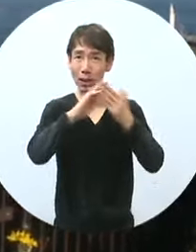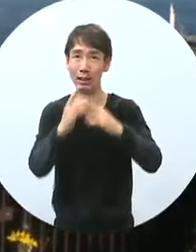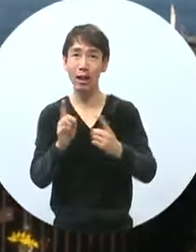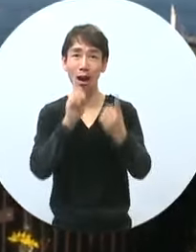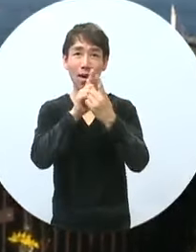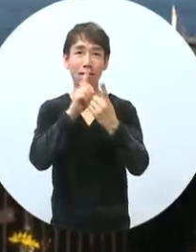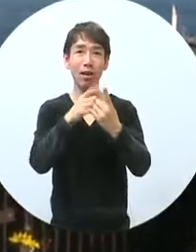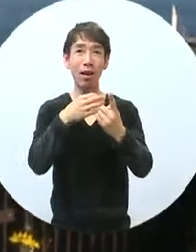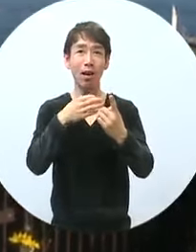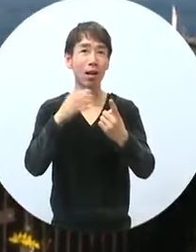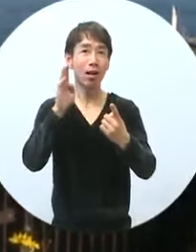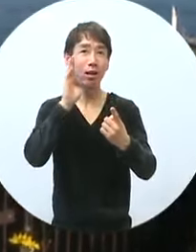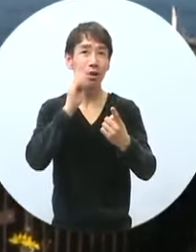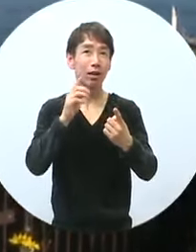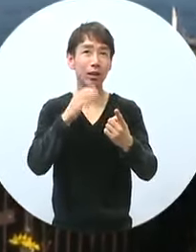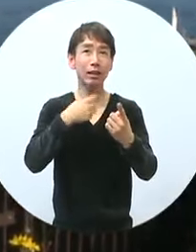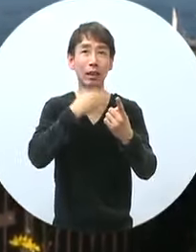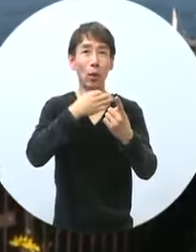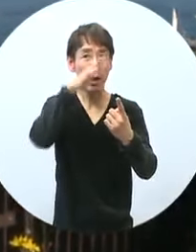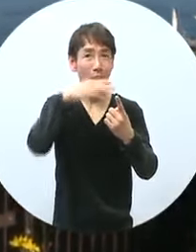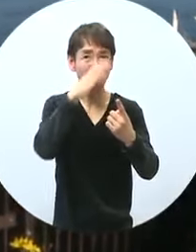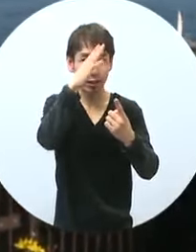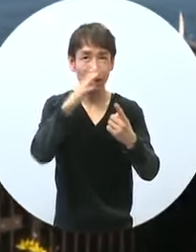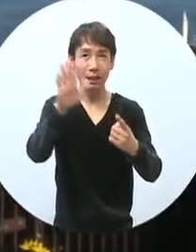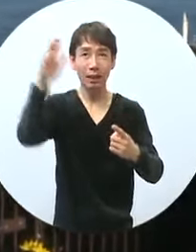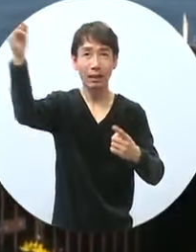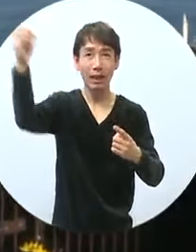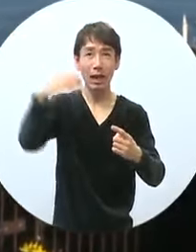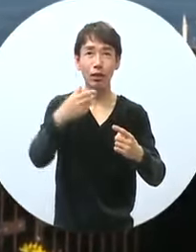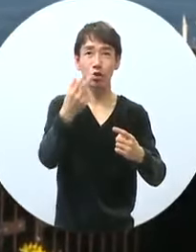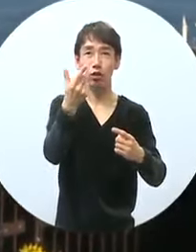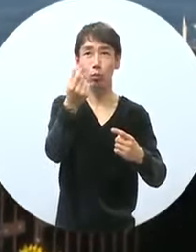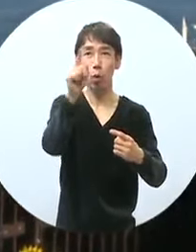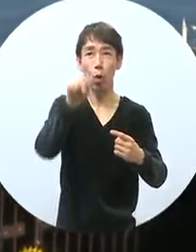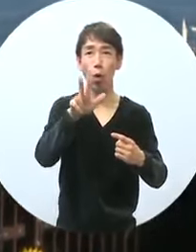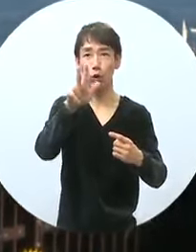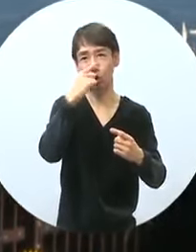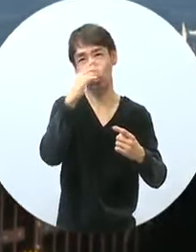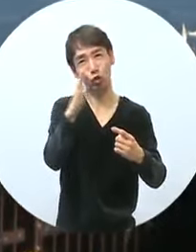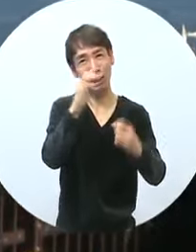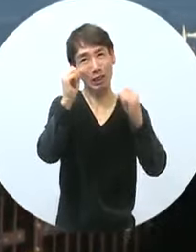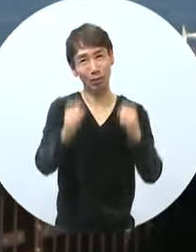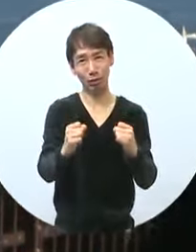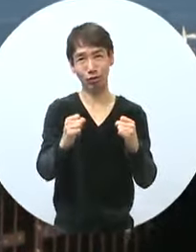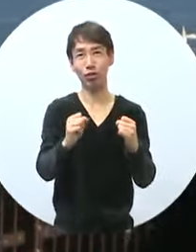気軽に声をかけてください。多分テラスモールあたりにいます。キュンとする街藤沢。